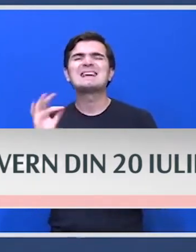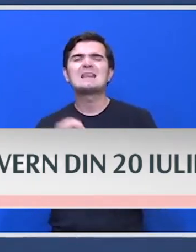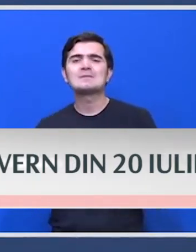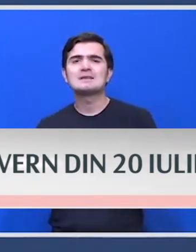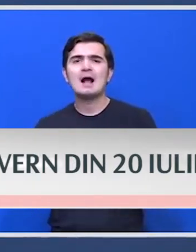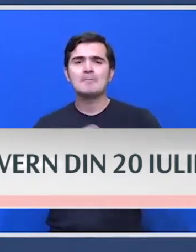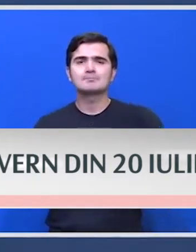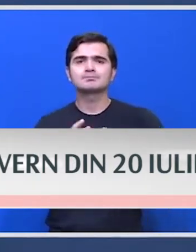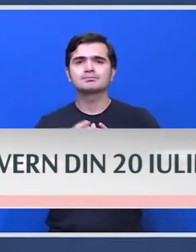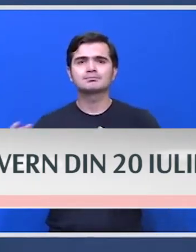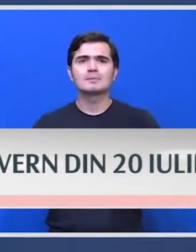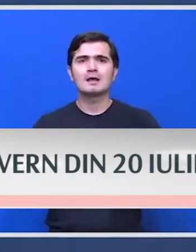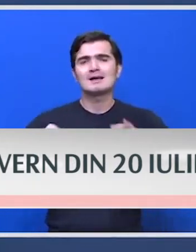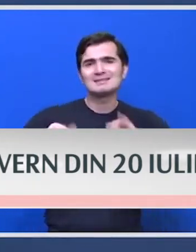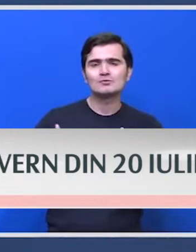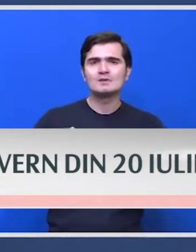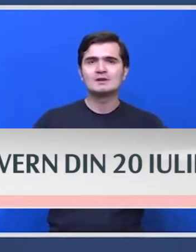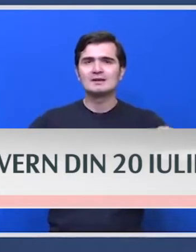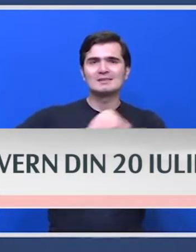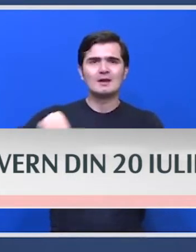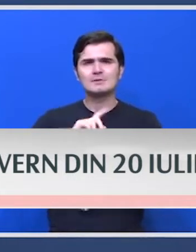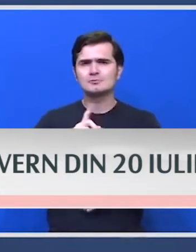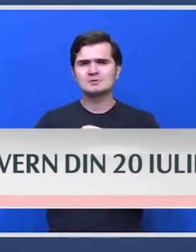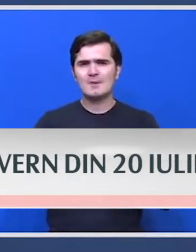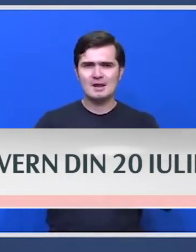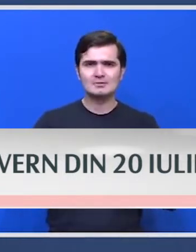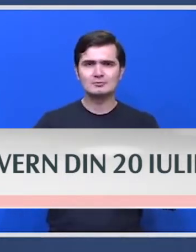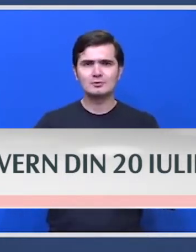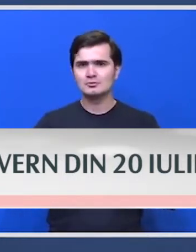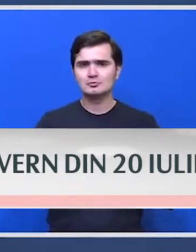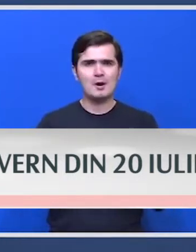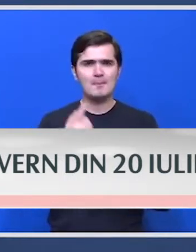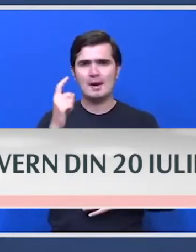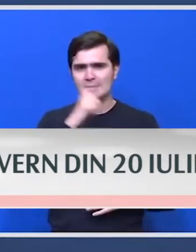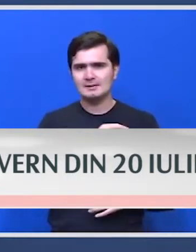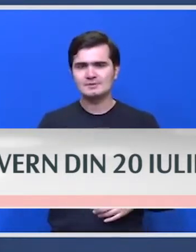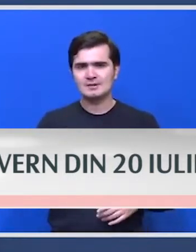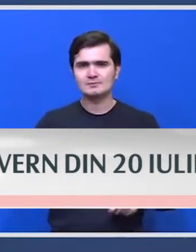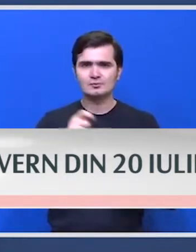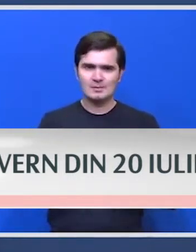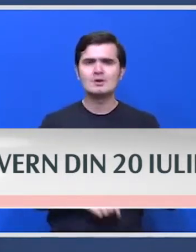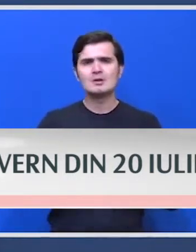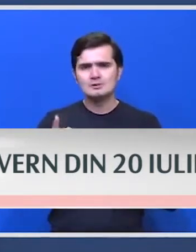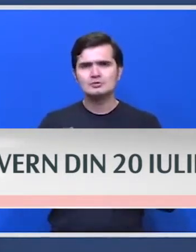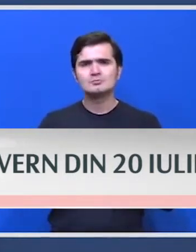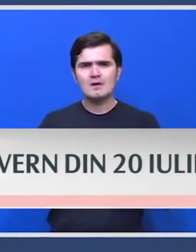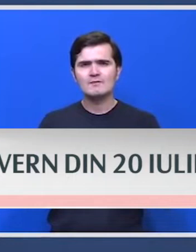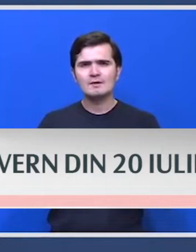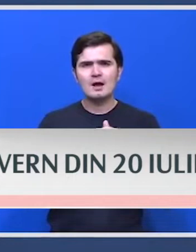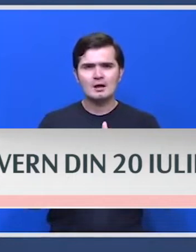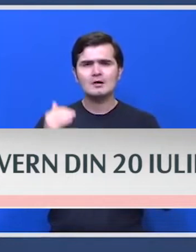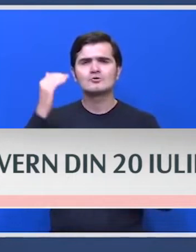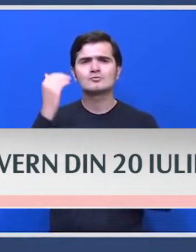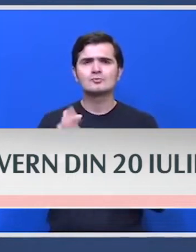înlătură și nu mai apare lipsa răspunderii penale și creșterea numărului de investigații și condamnări de trafic